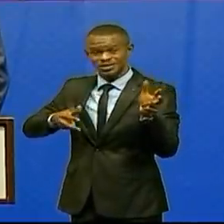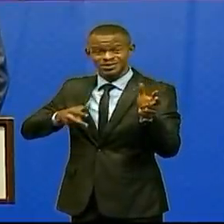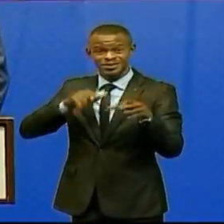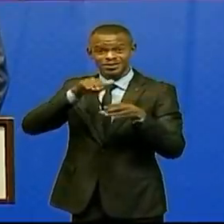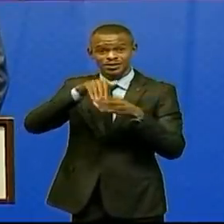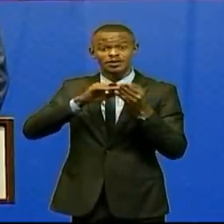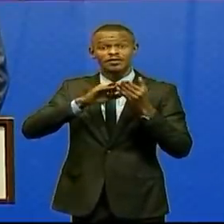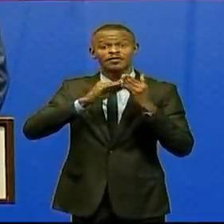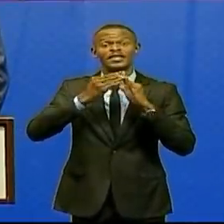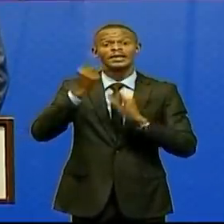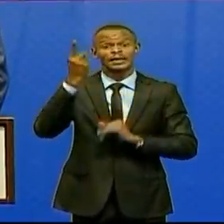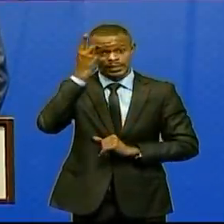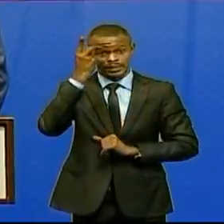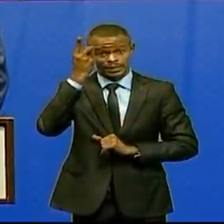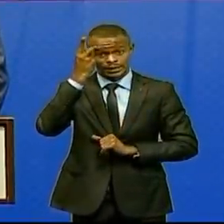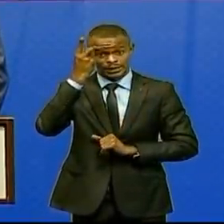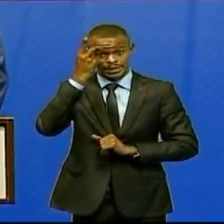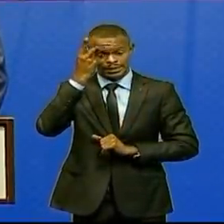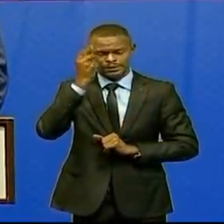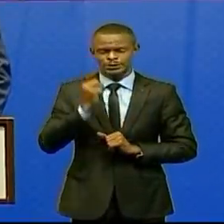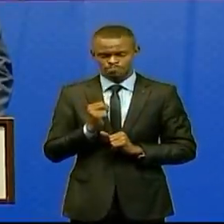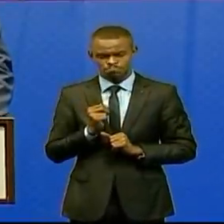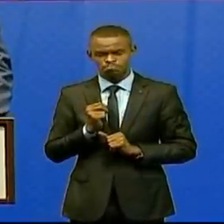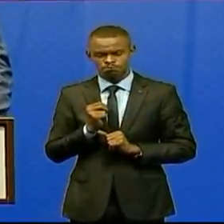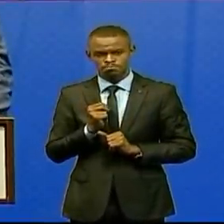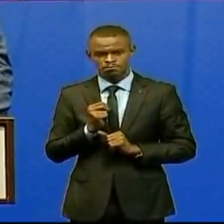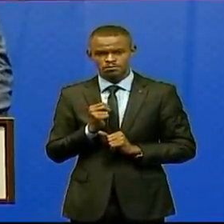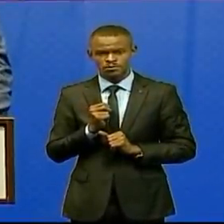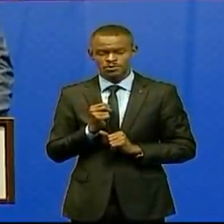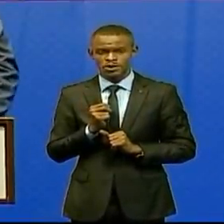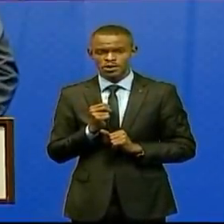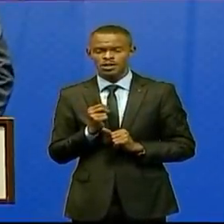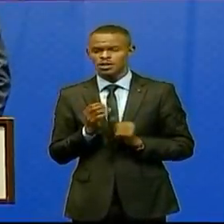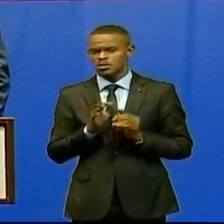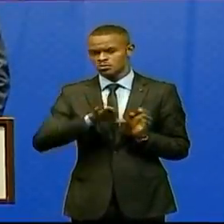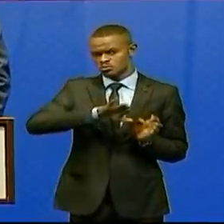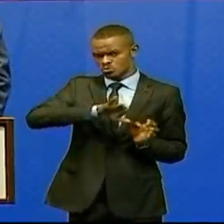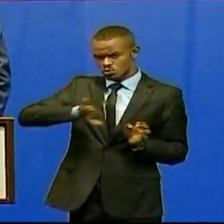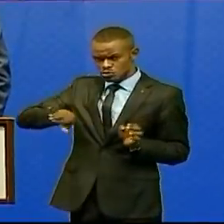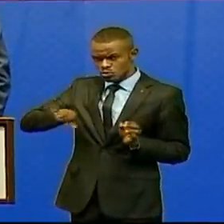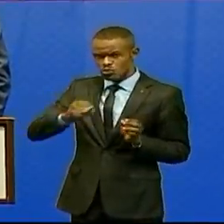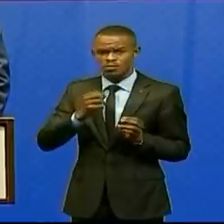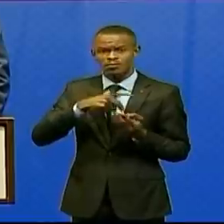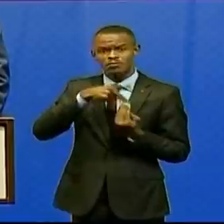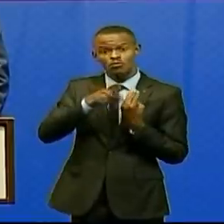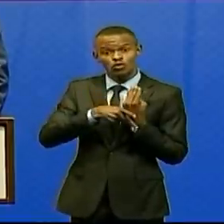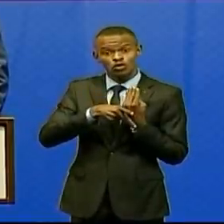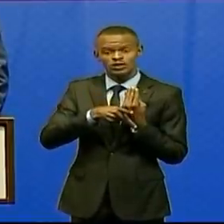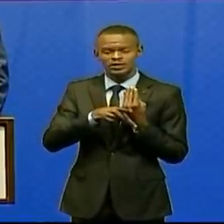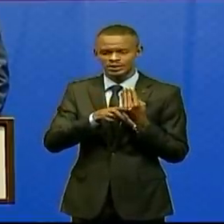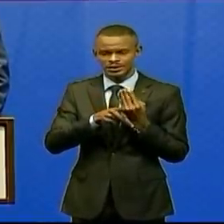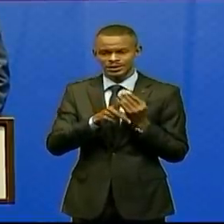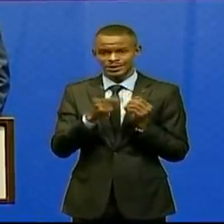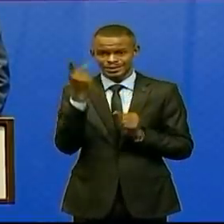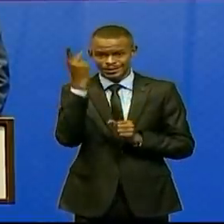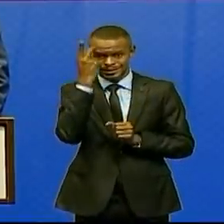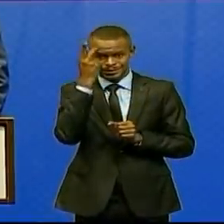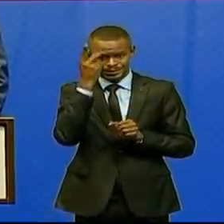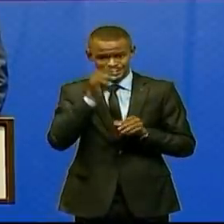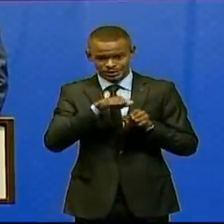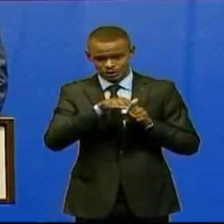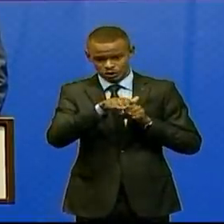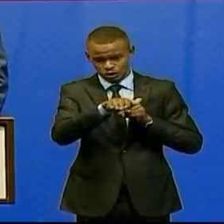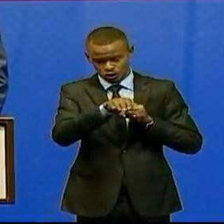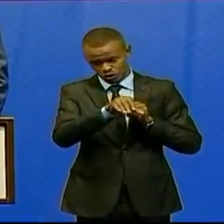l'accélération décidée du projet Kinshasa Zéro Trou, d'autres mesures, notamment une force